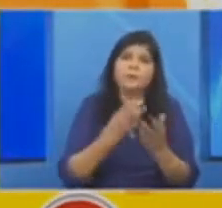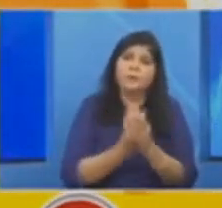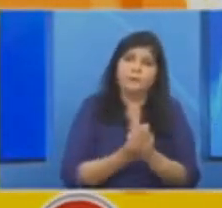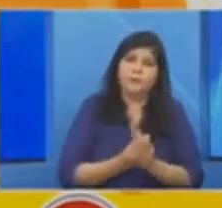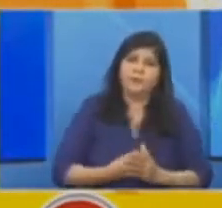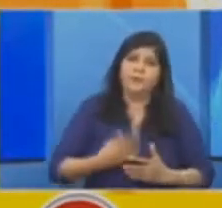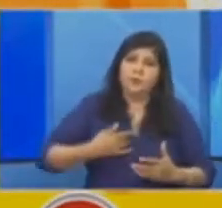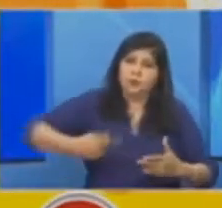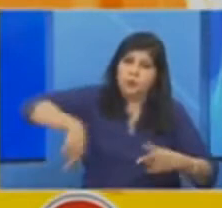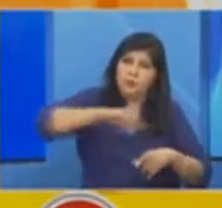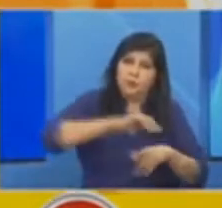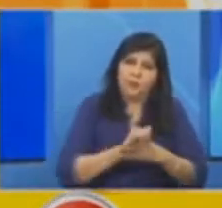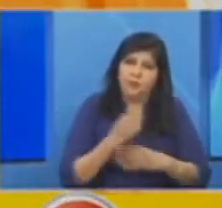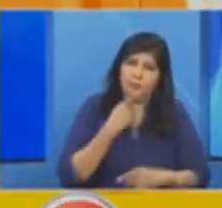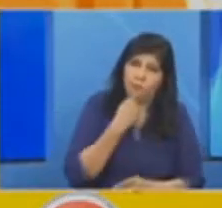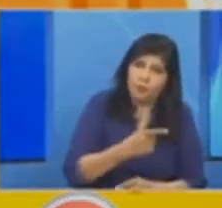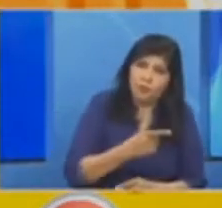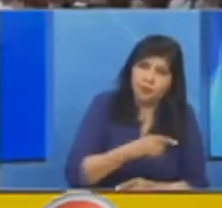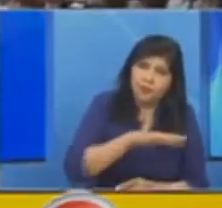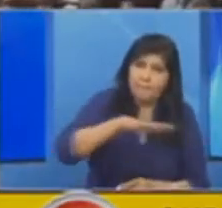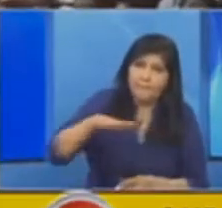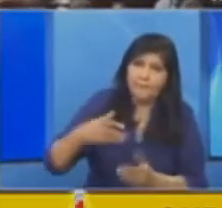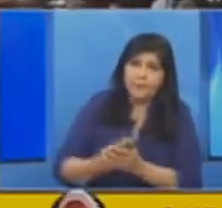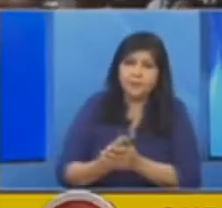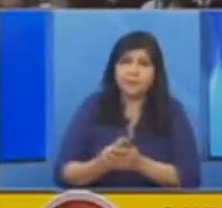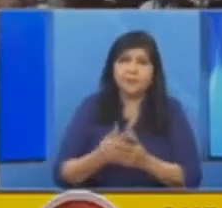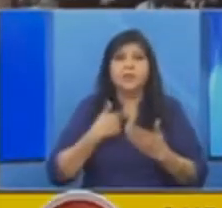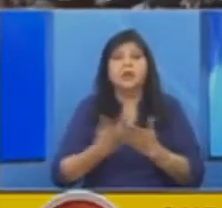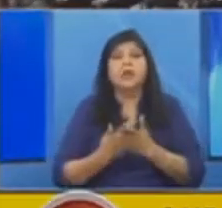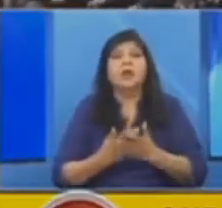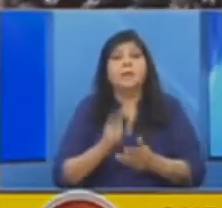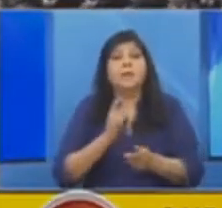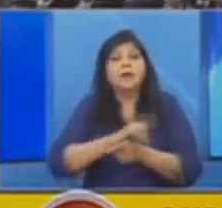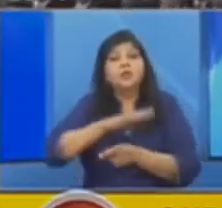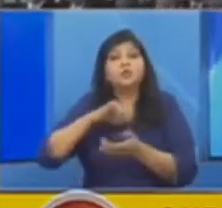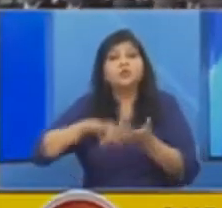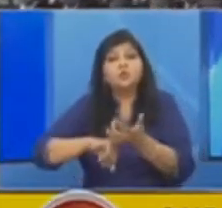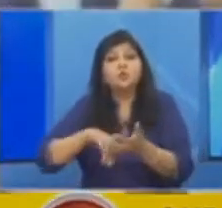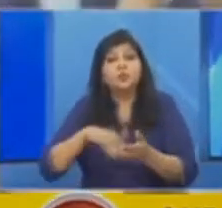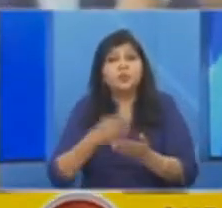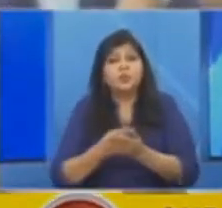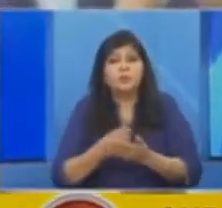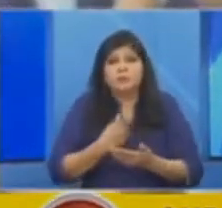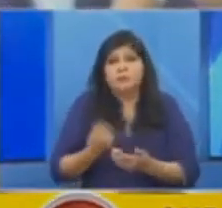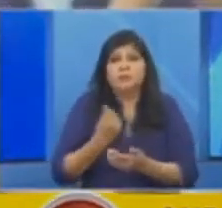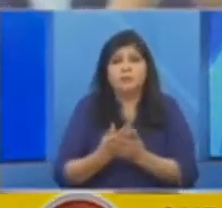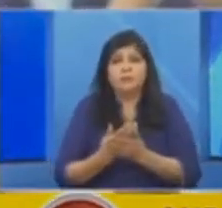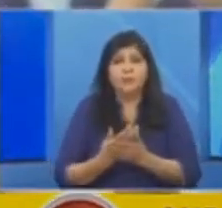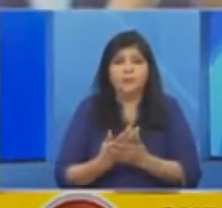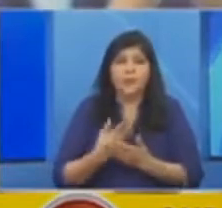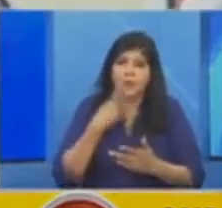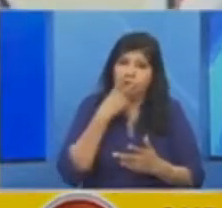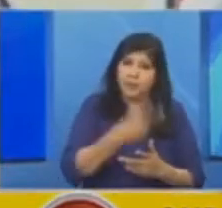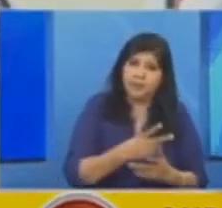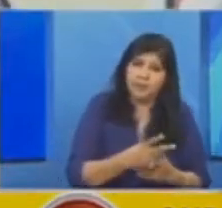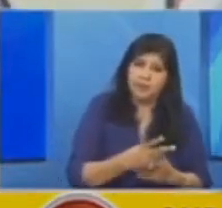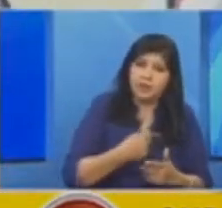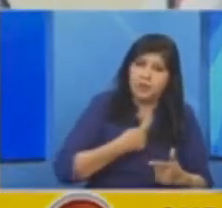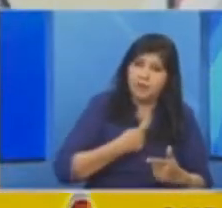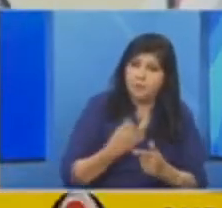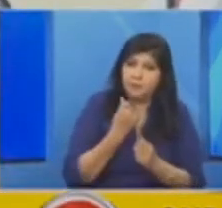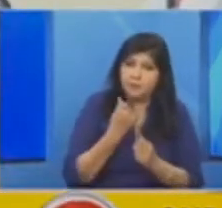देश्वासियों, हमारे यहां के बच्चे, हमारे विध्यार्थी, अपनी पूरी क्षमता दिखा पाएं, अपना